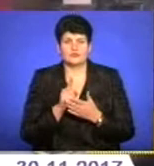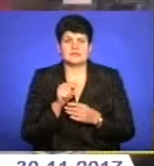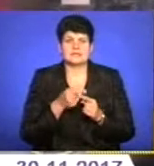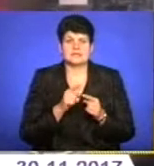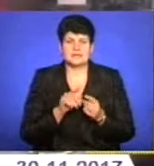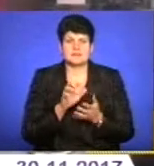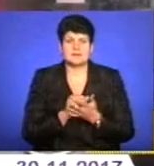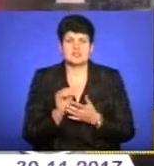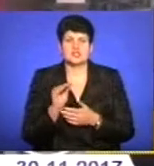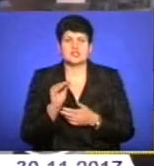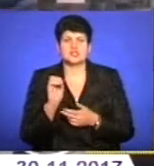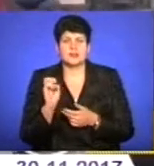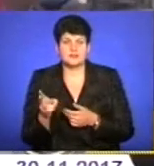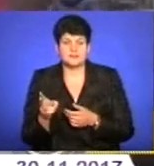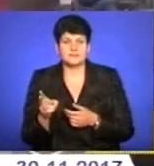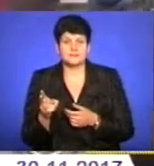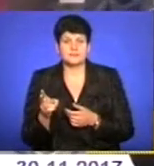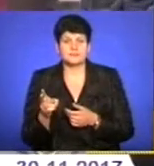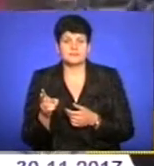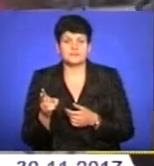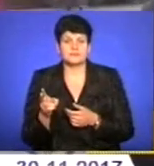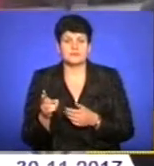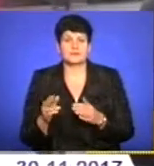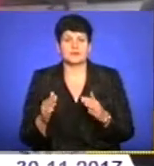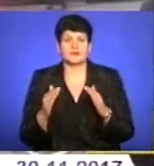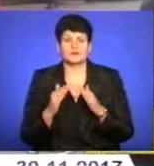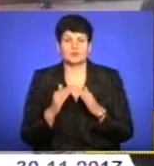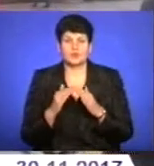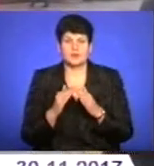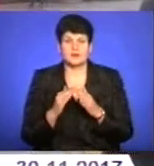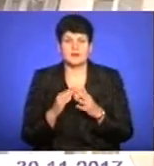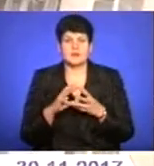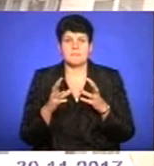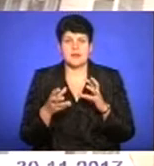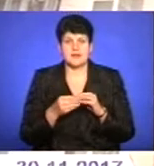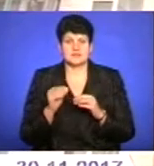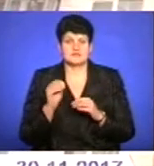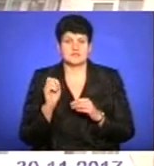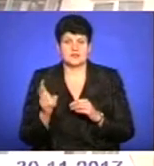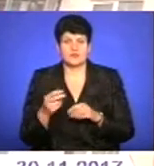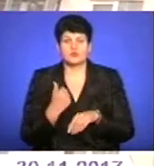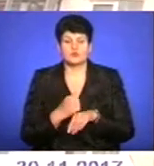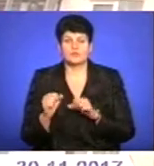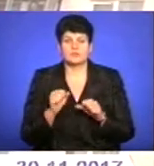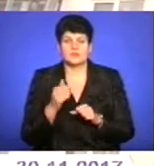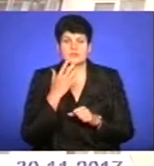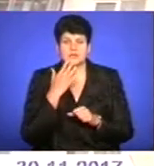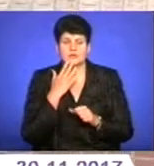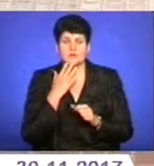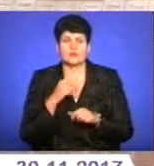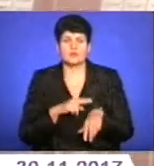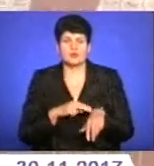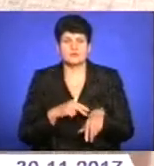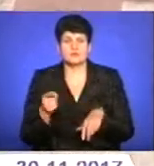займатися ЖЕКи, бо дома на балансі ЖЕКів. Головному управлінні Національної поліції